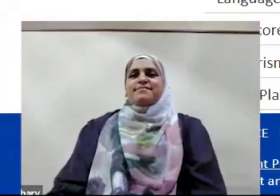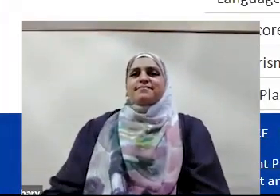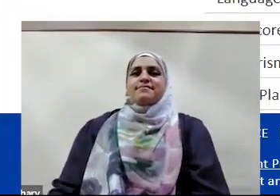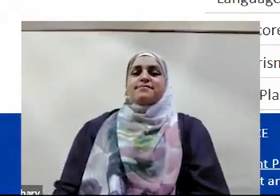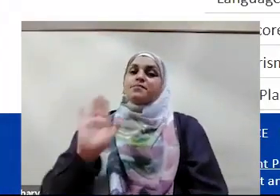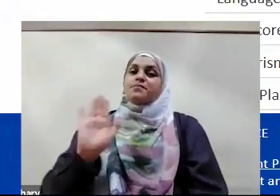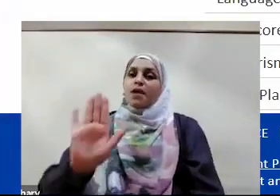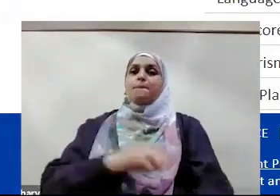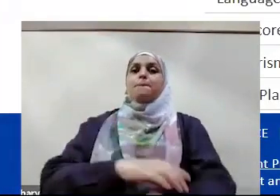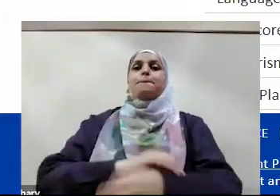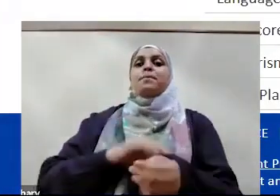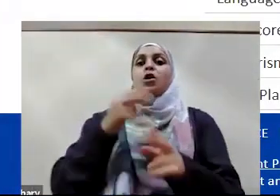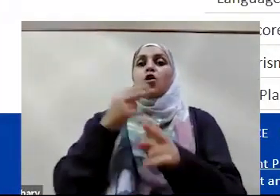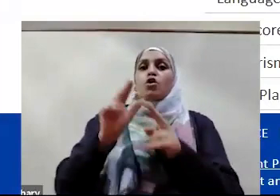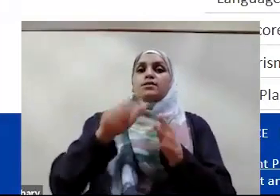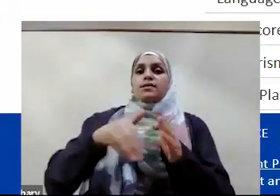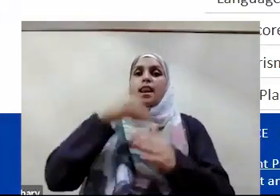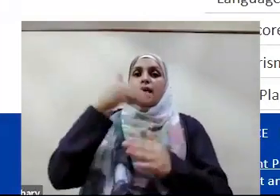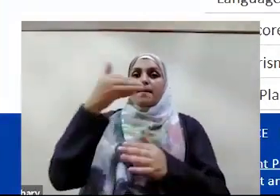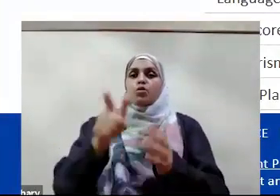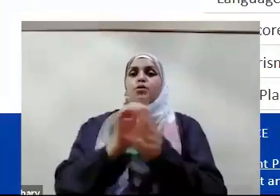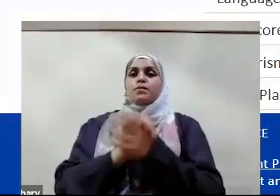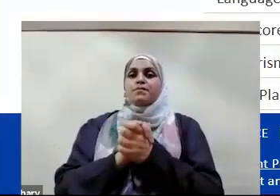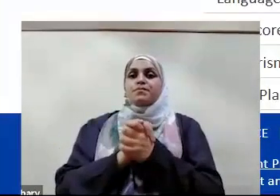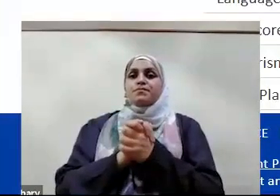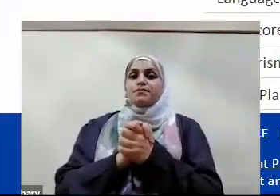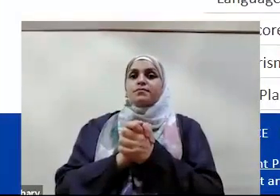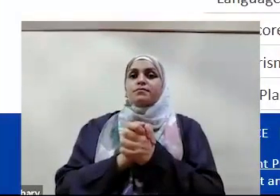طيب، الجزء اللي بعديه هو جزء